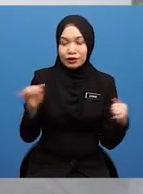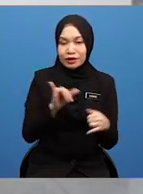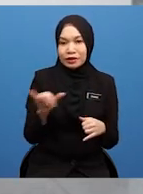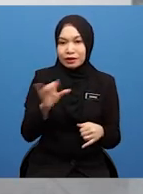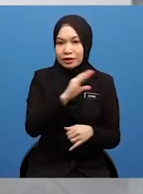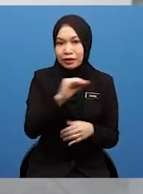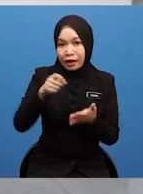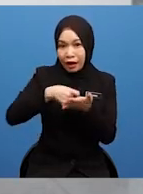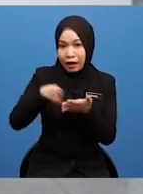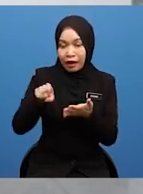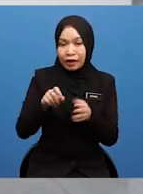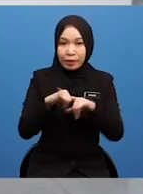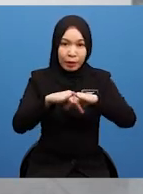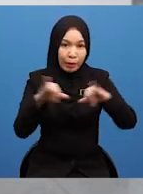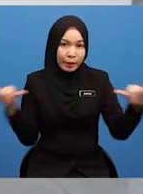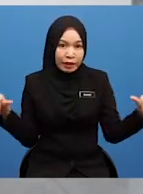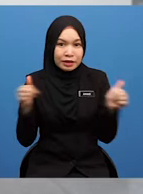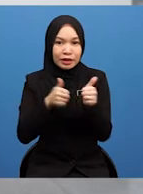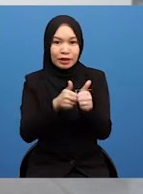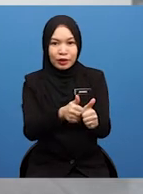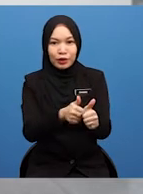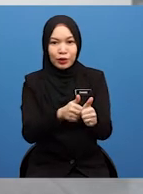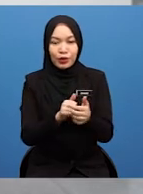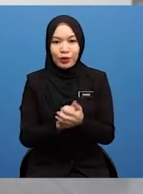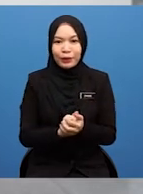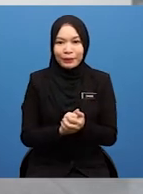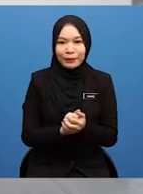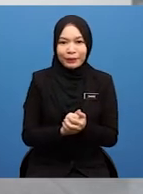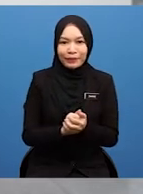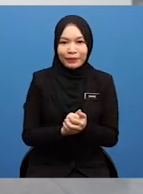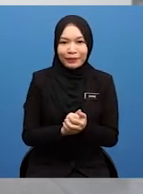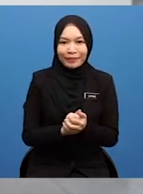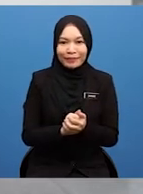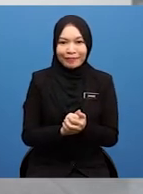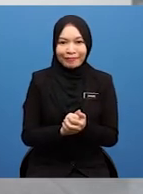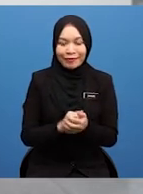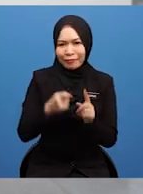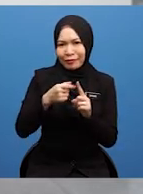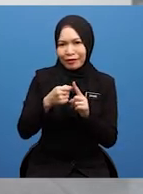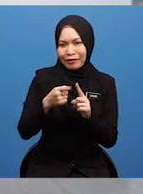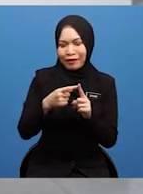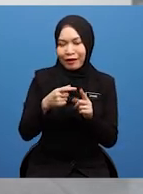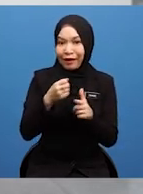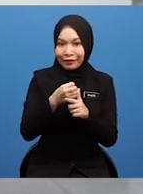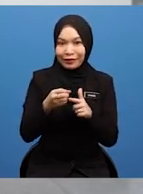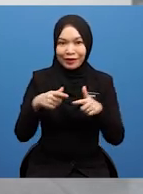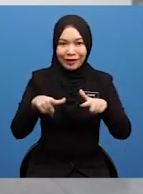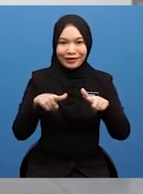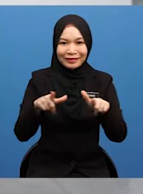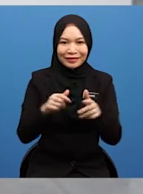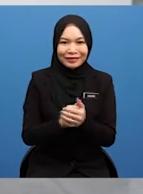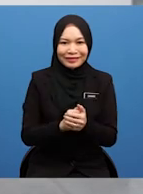juga berbeza mengikut material yang digunakan jadi pelajar harus bijak top Oke tanyalah